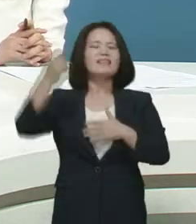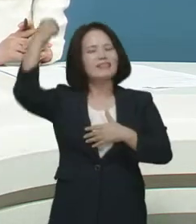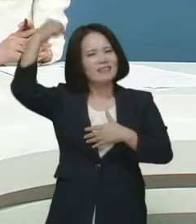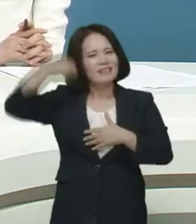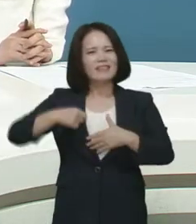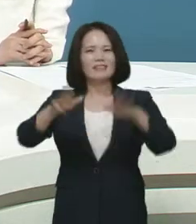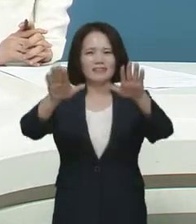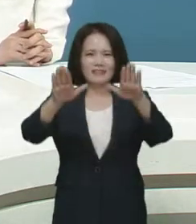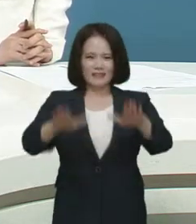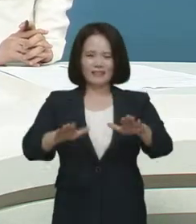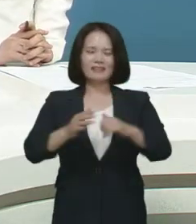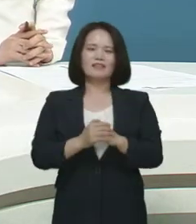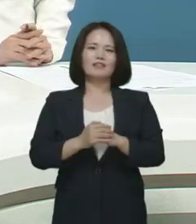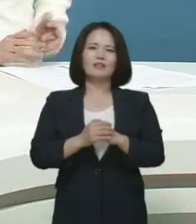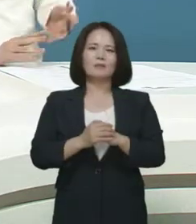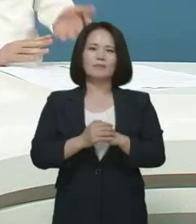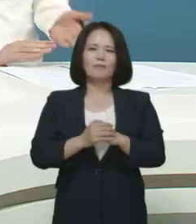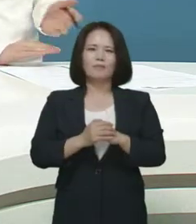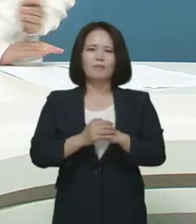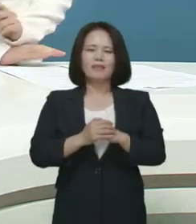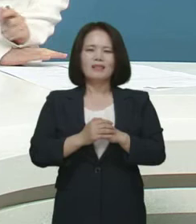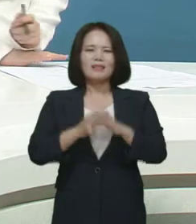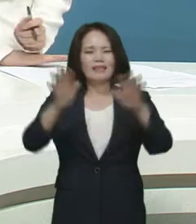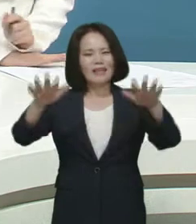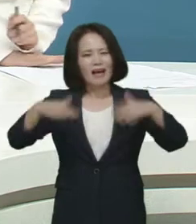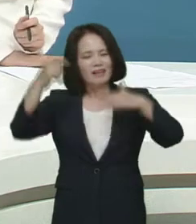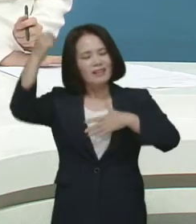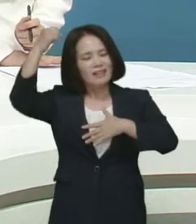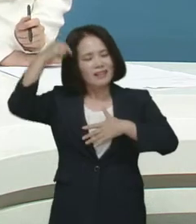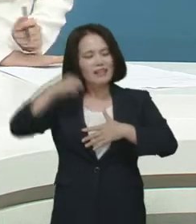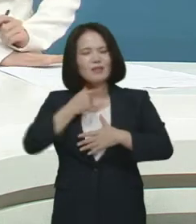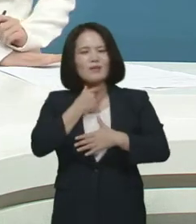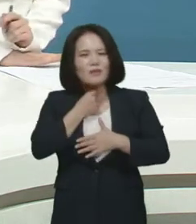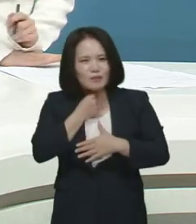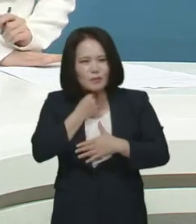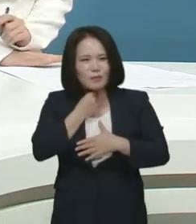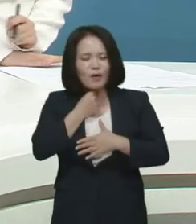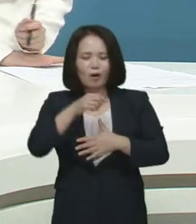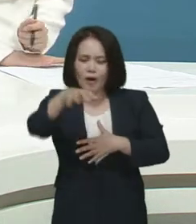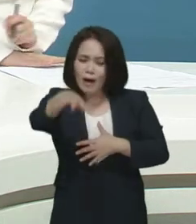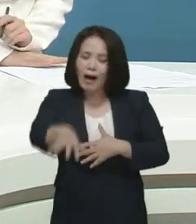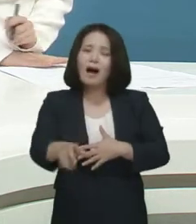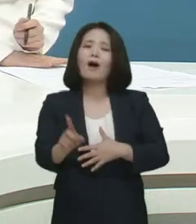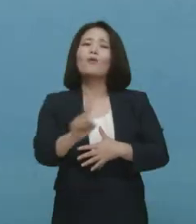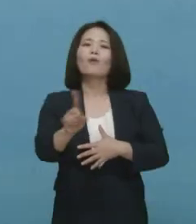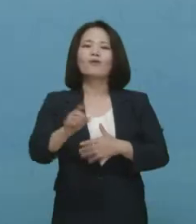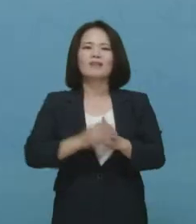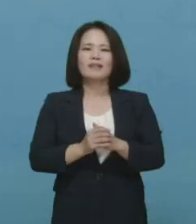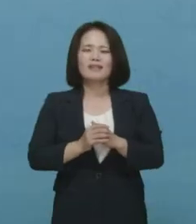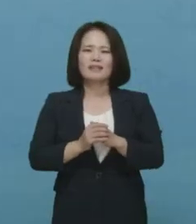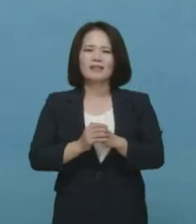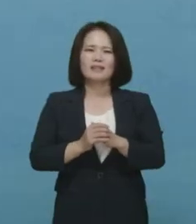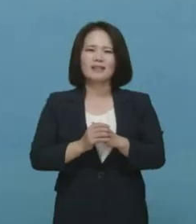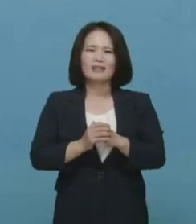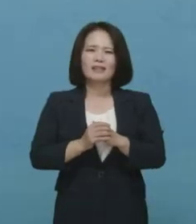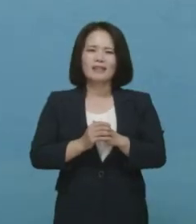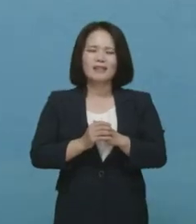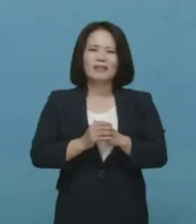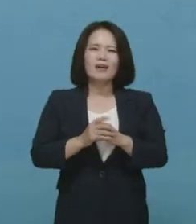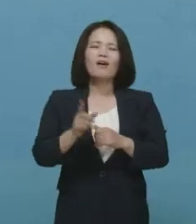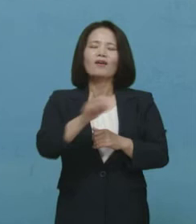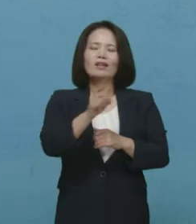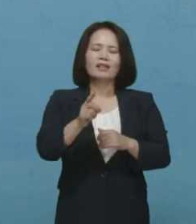요즘입니다 이렇게 합법 깊어진 가을 느끼고 싶은 분들은 어디로 가 보면 좋을까요 아무래도 전문 기관인